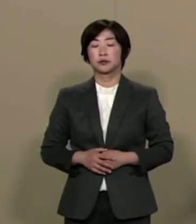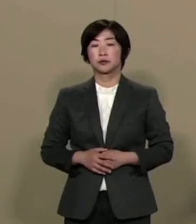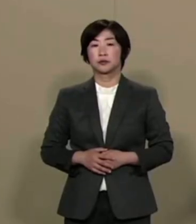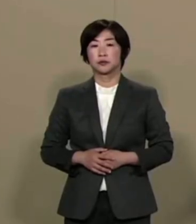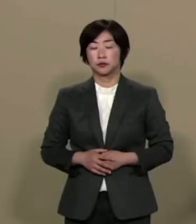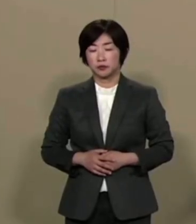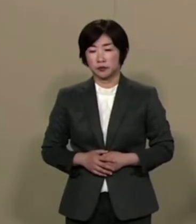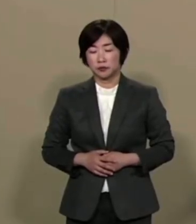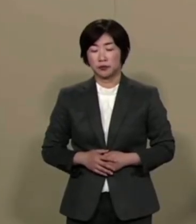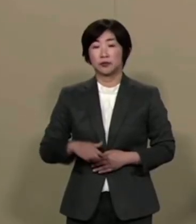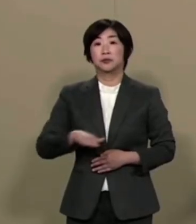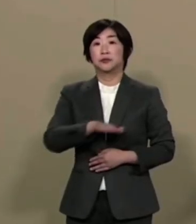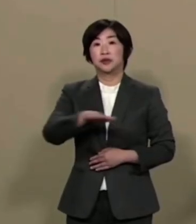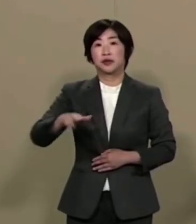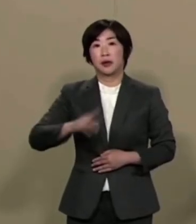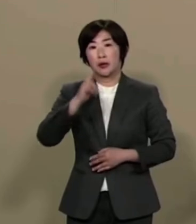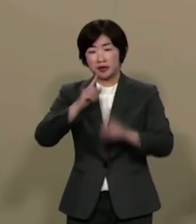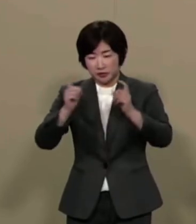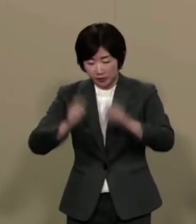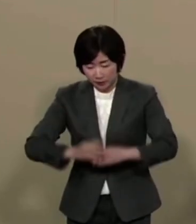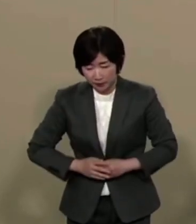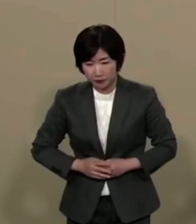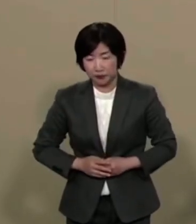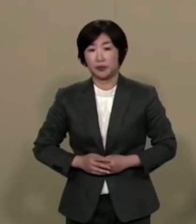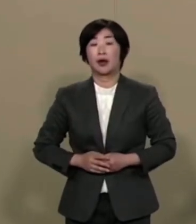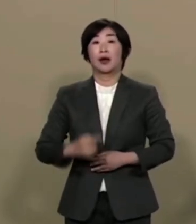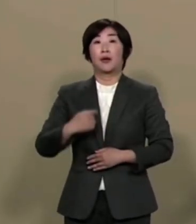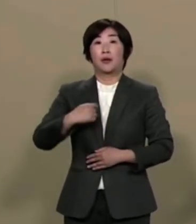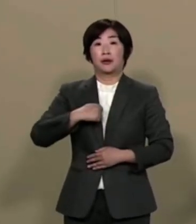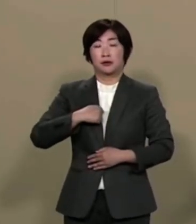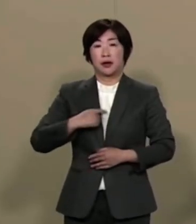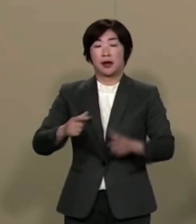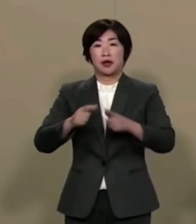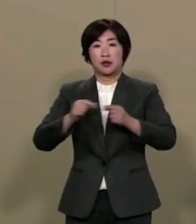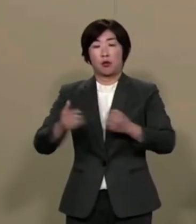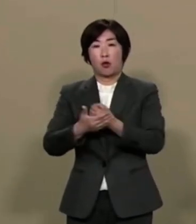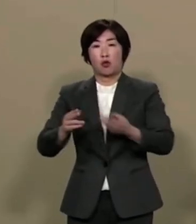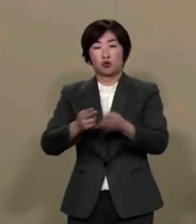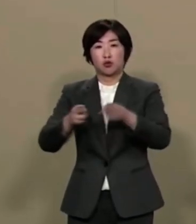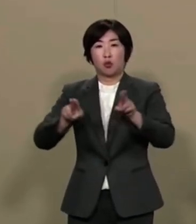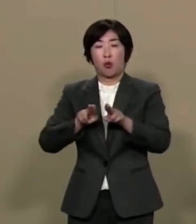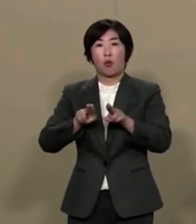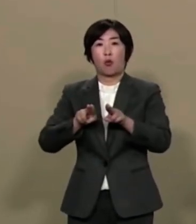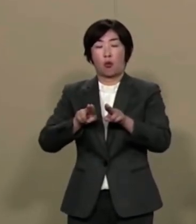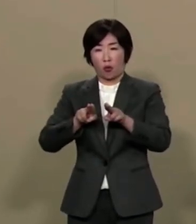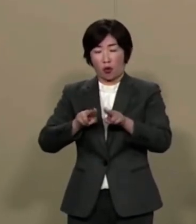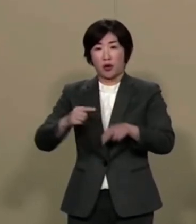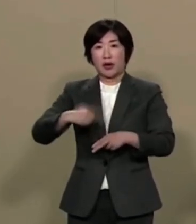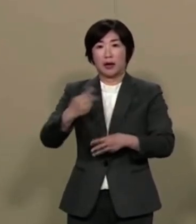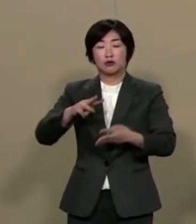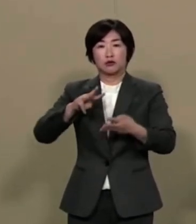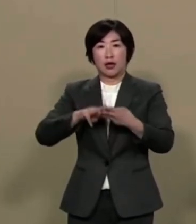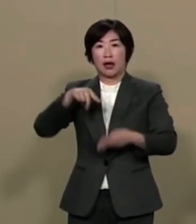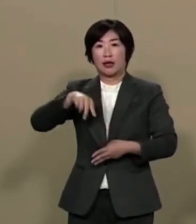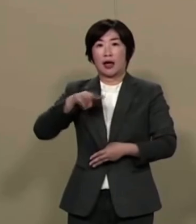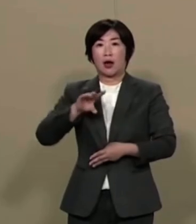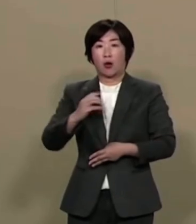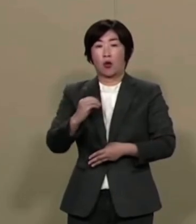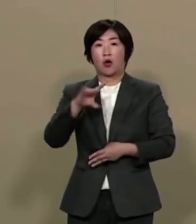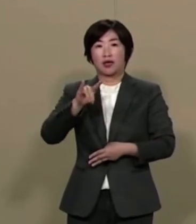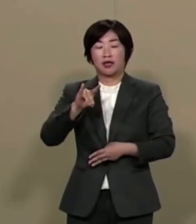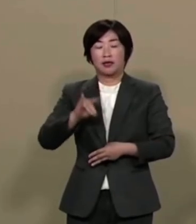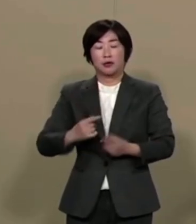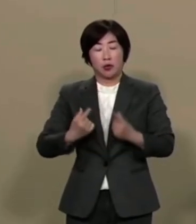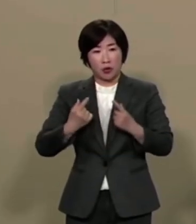です皆さんこんにちは私は日本保守党の百のです